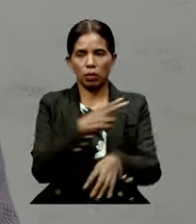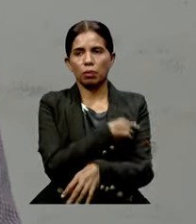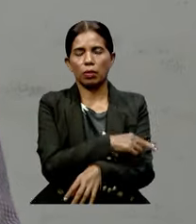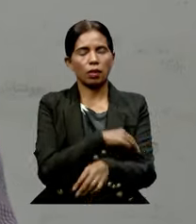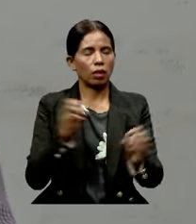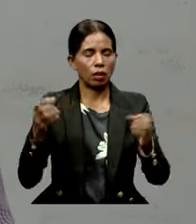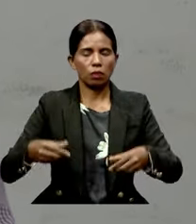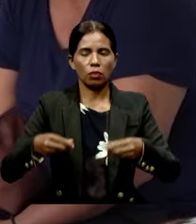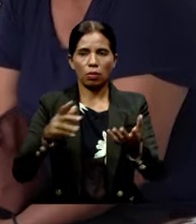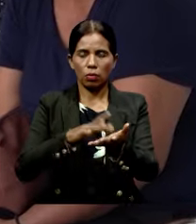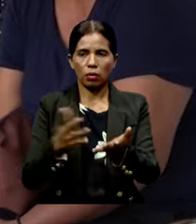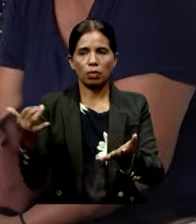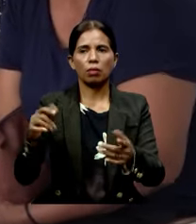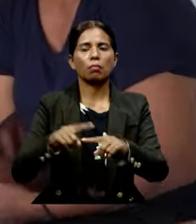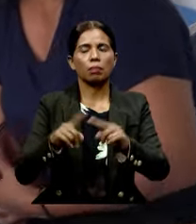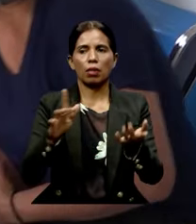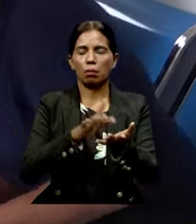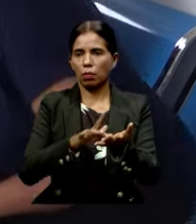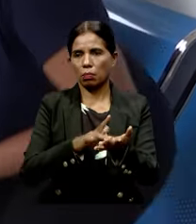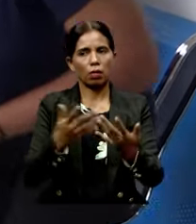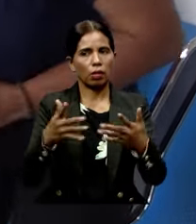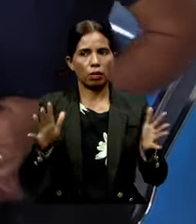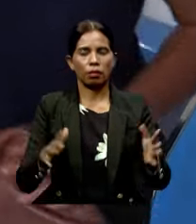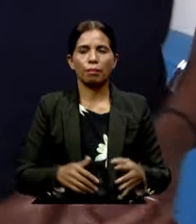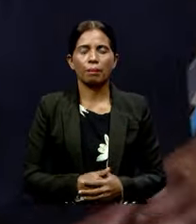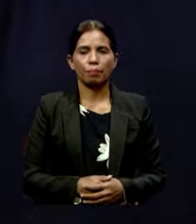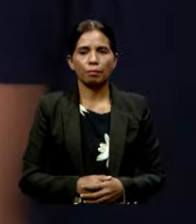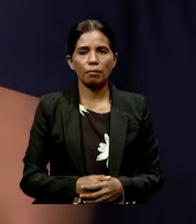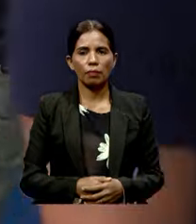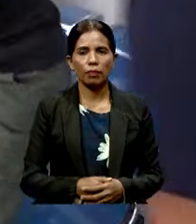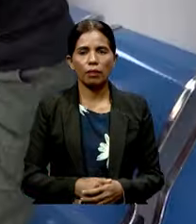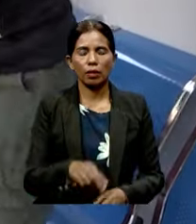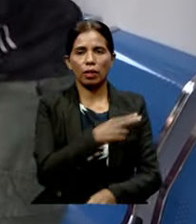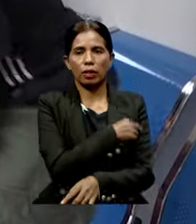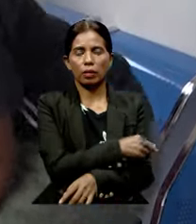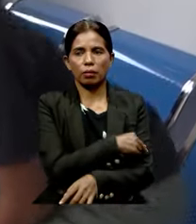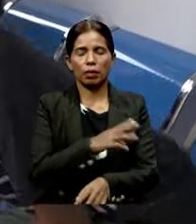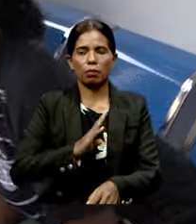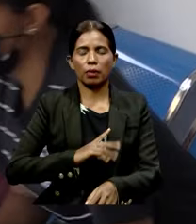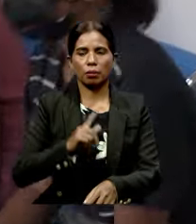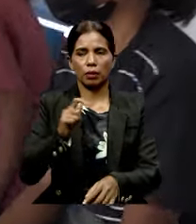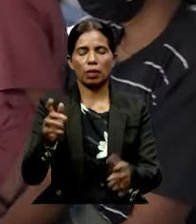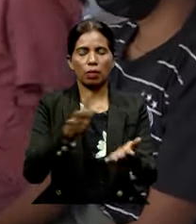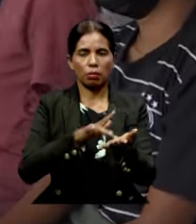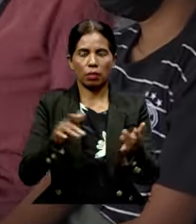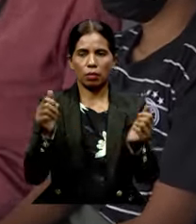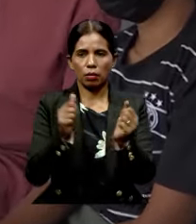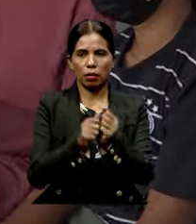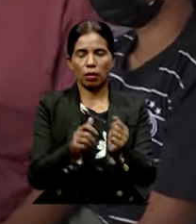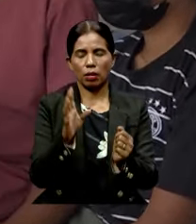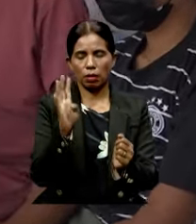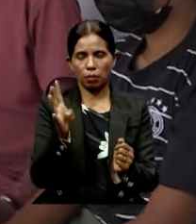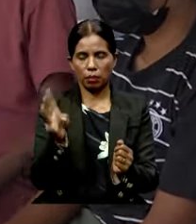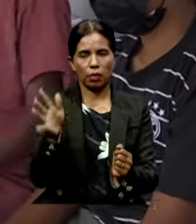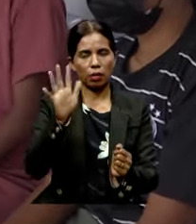fornes ya imuruk basira mai be imuruk makalai ha dunia. Inasi deklara ia klinika Bairupité ai moruk hamutuk aite matnulu resin